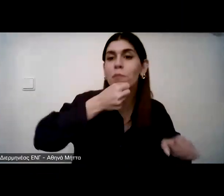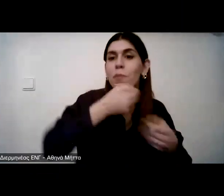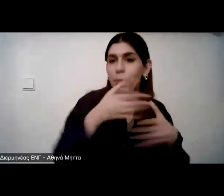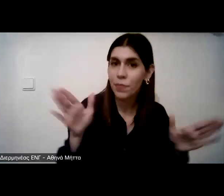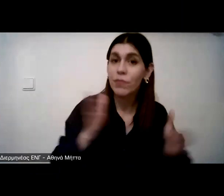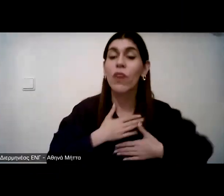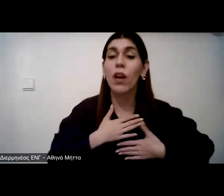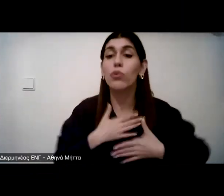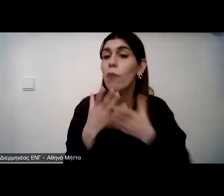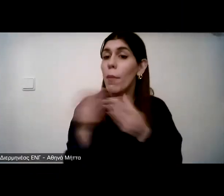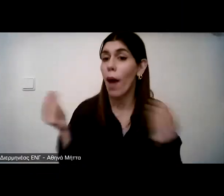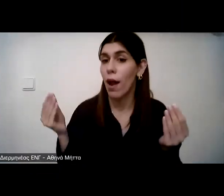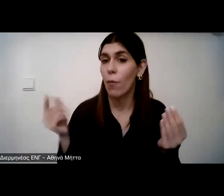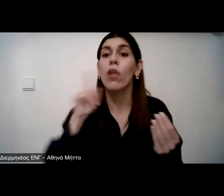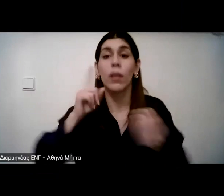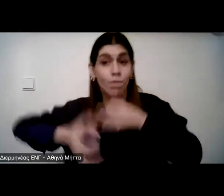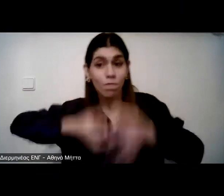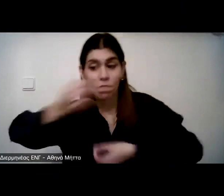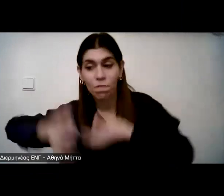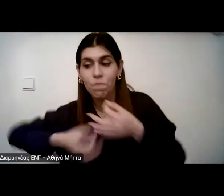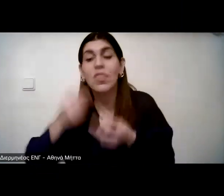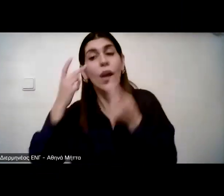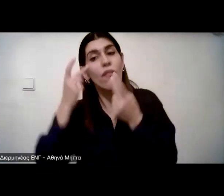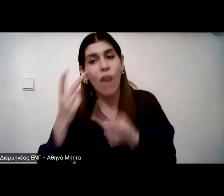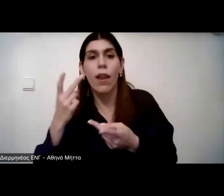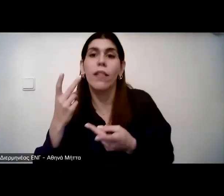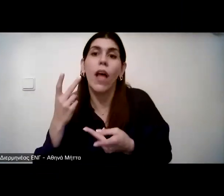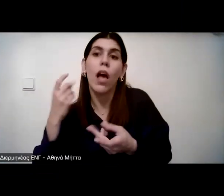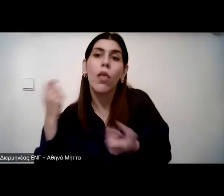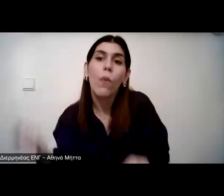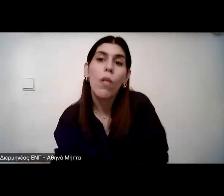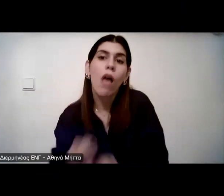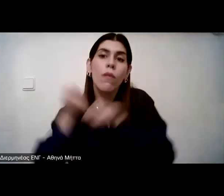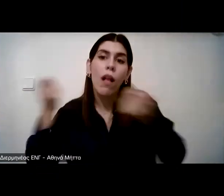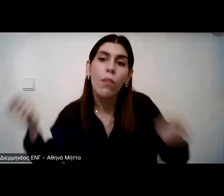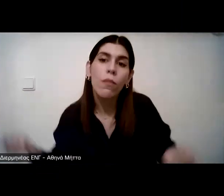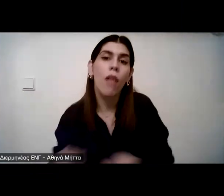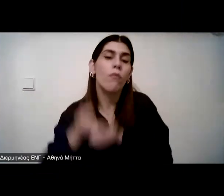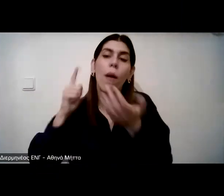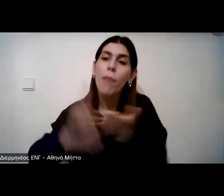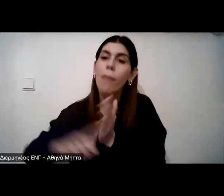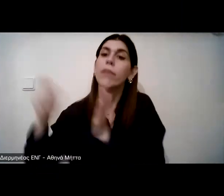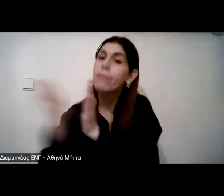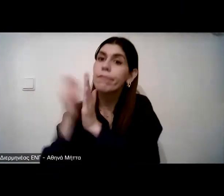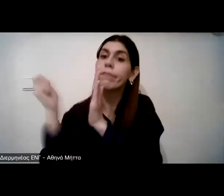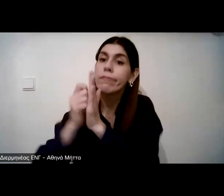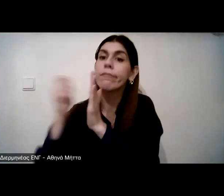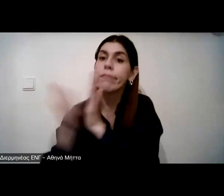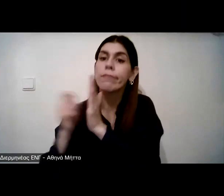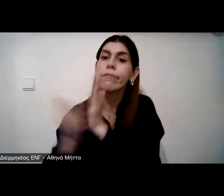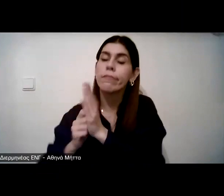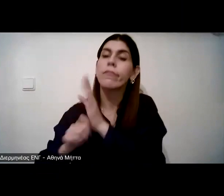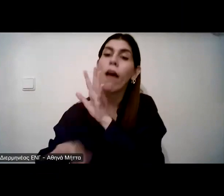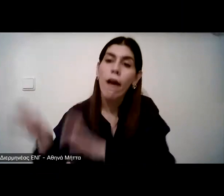Ιορδανίδου. Η δουλειά φαίνεται ότι είναι πάρα πολύ ενδελεχής και λεξικογραφική και μέσα στα σώματα